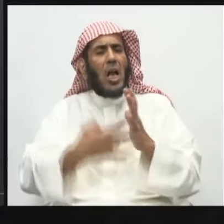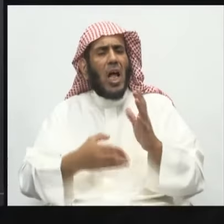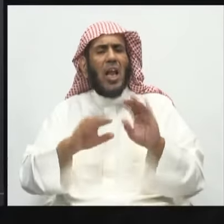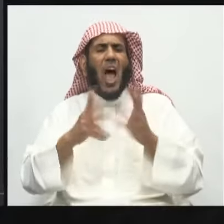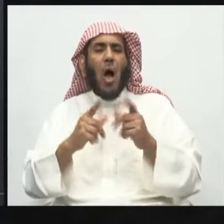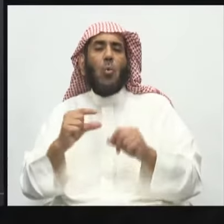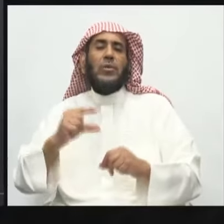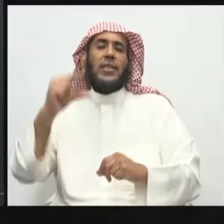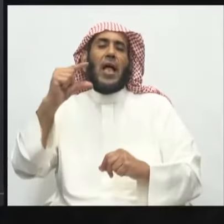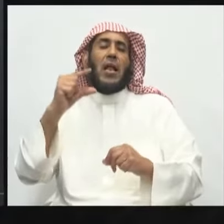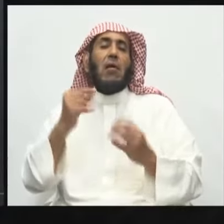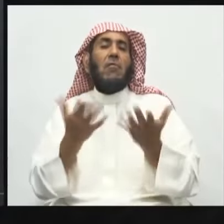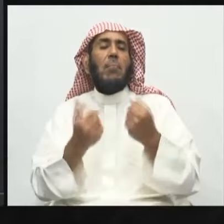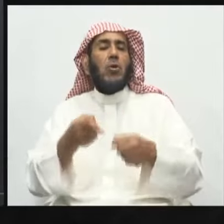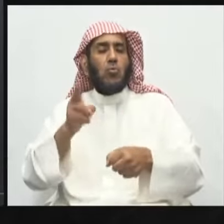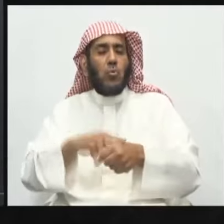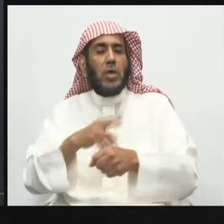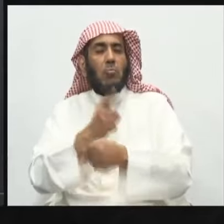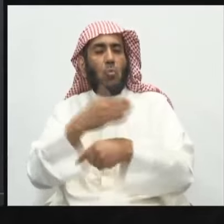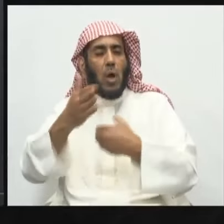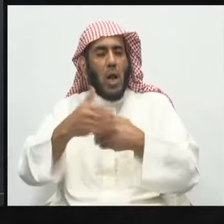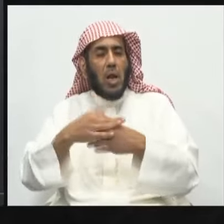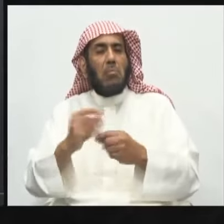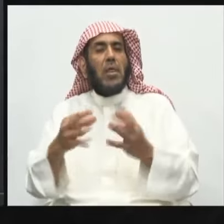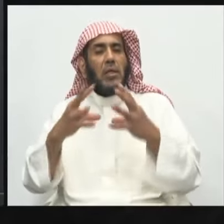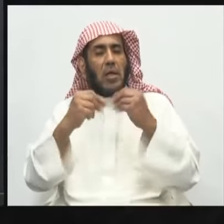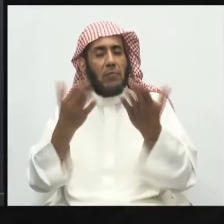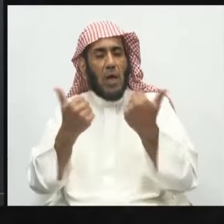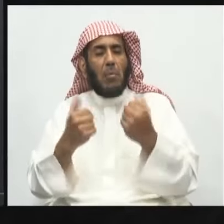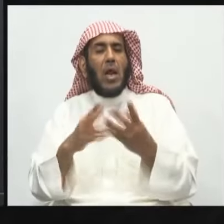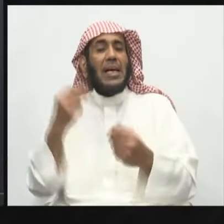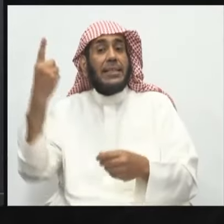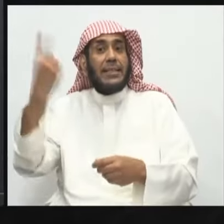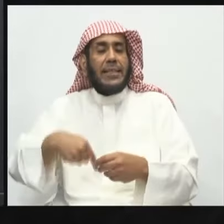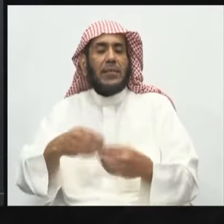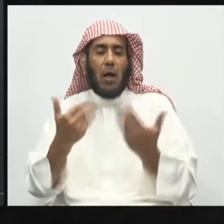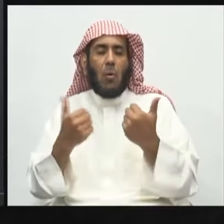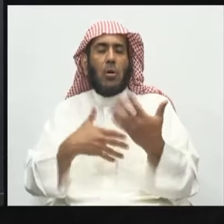اصطلاحا فمن يعيد لنا ابنائي هذا التعريف